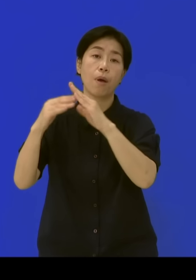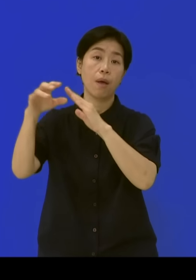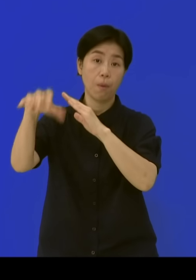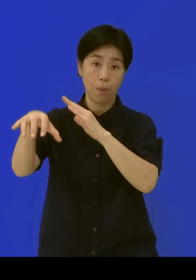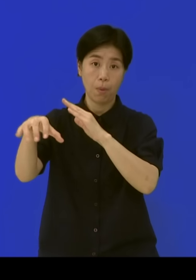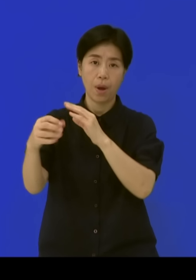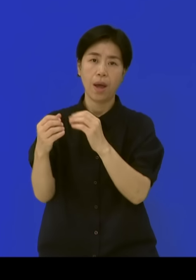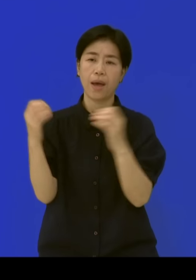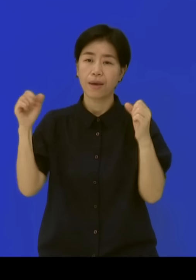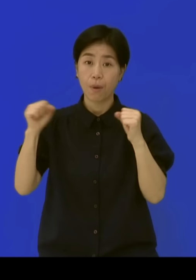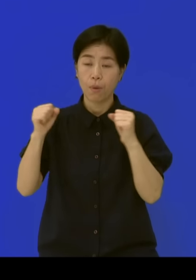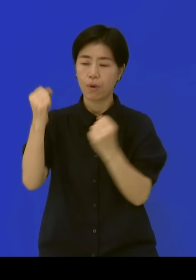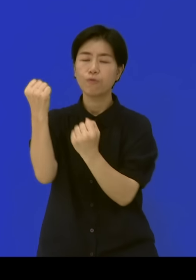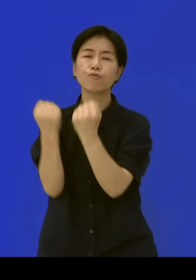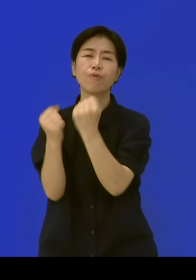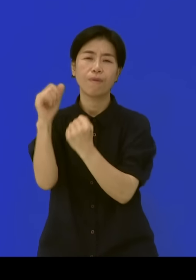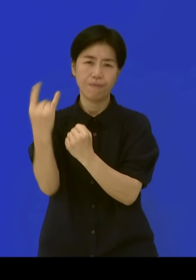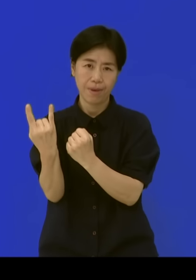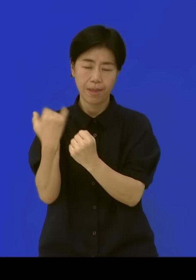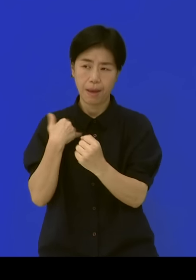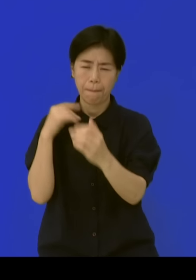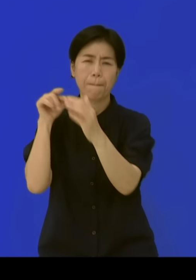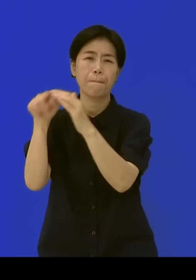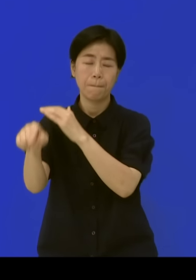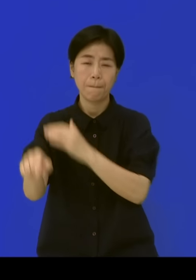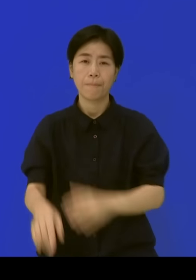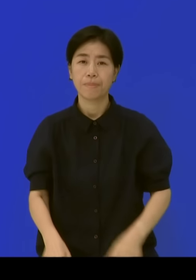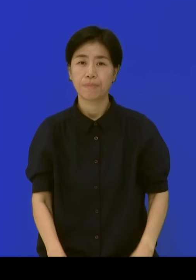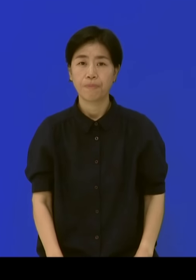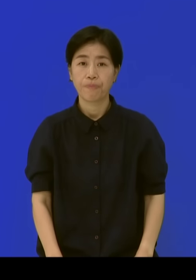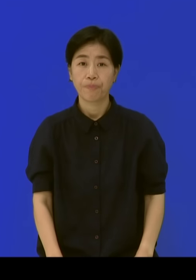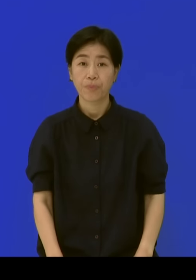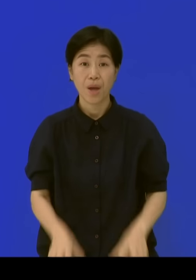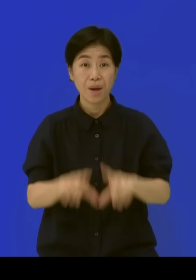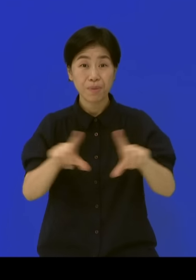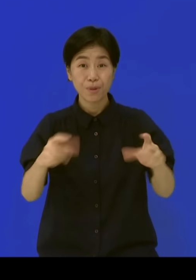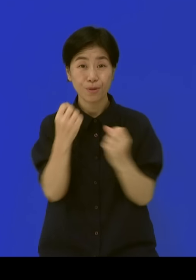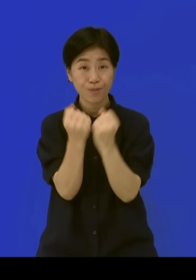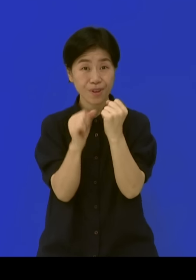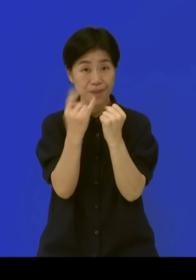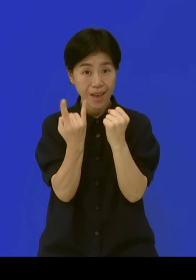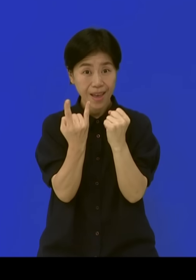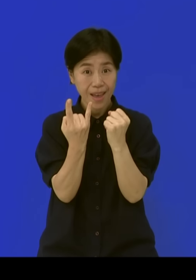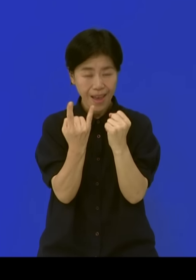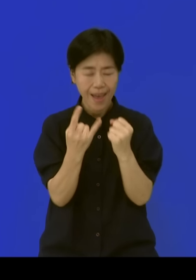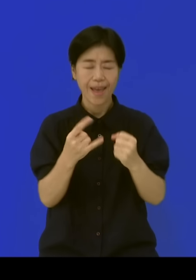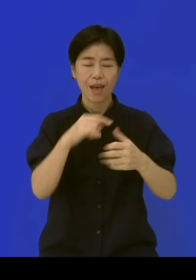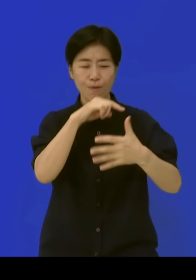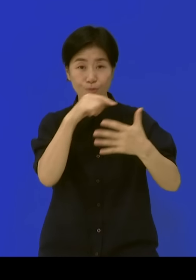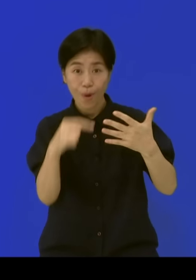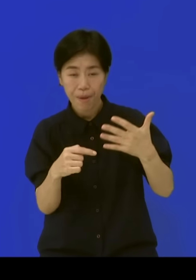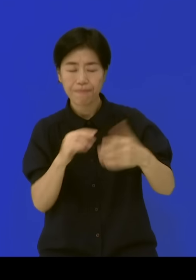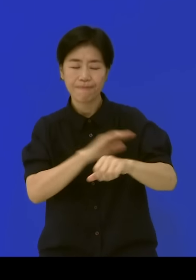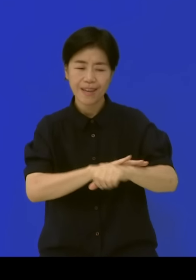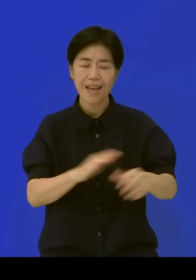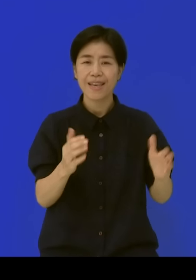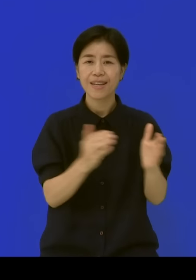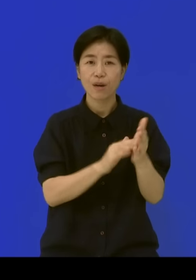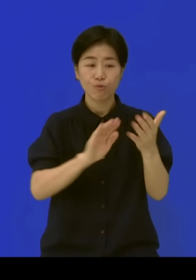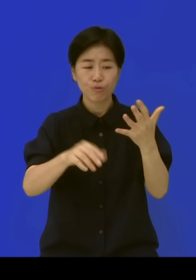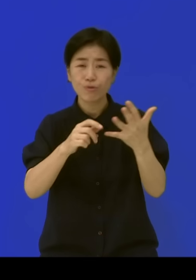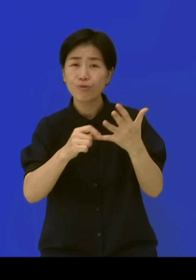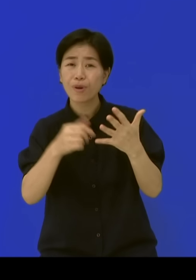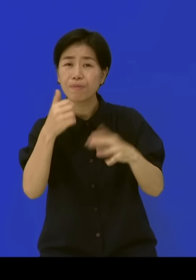수련회를 갔었는데, 예. 보통 교회 수련회 가면 이제 좋은 시간이 다 이제 의미 있게 흘러가고 예. 마지막 집회 때